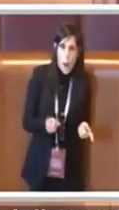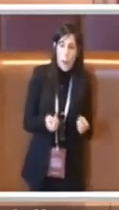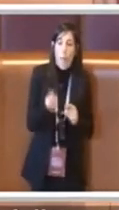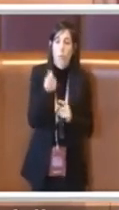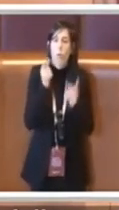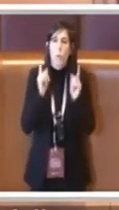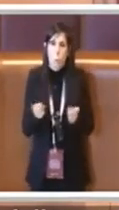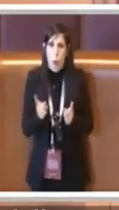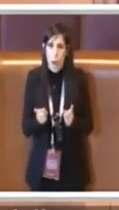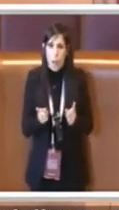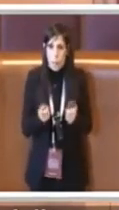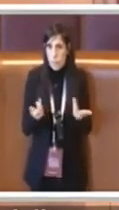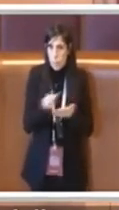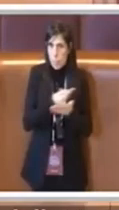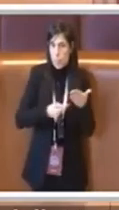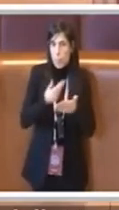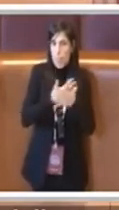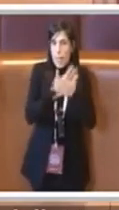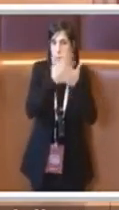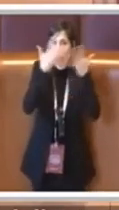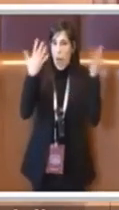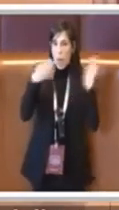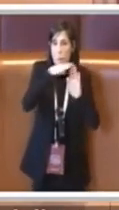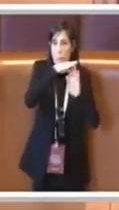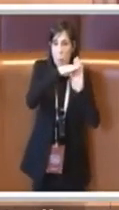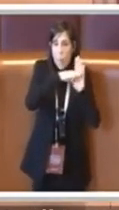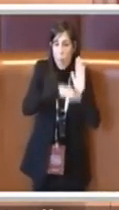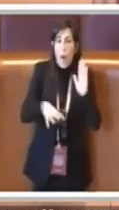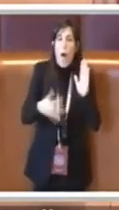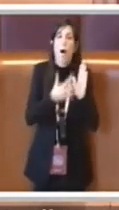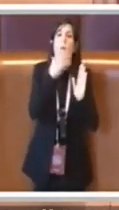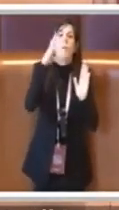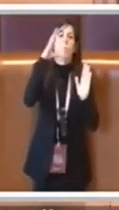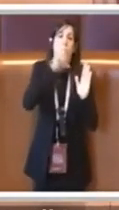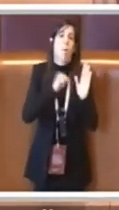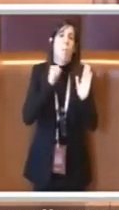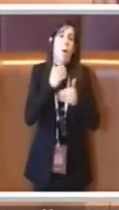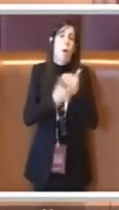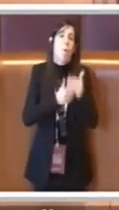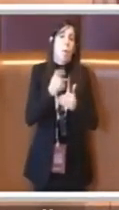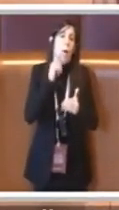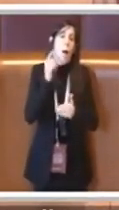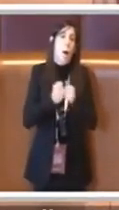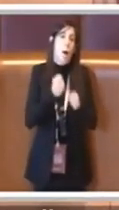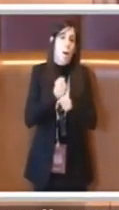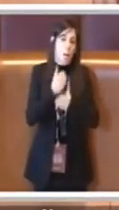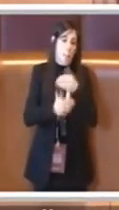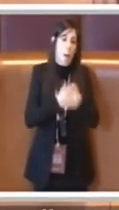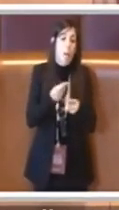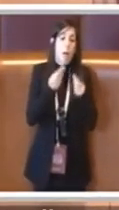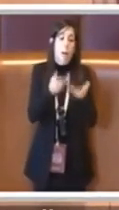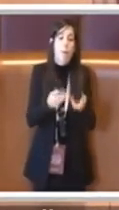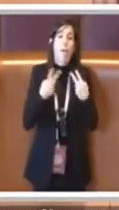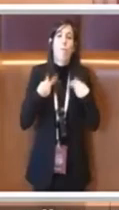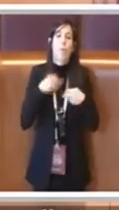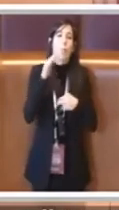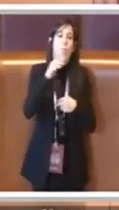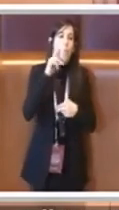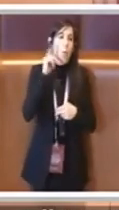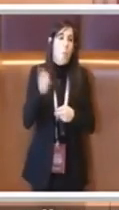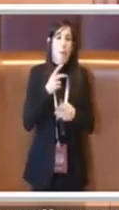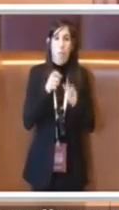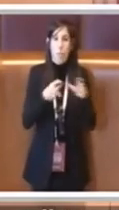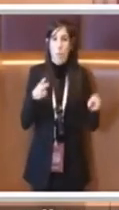di lavorare da subito su obiettivi chiari e certi, e soprattutto significa ridare una prospettiva a questa città. Quindi concludo il mio